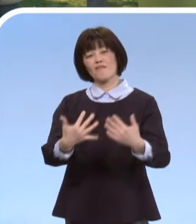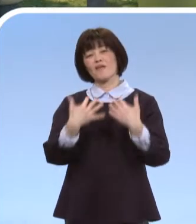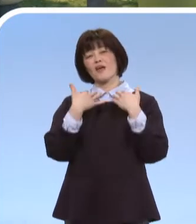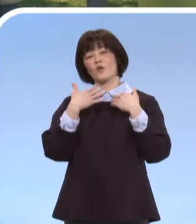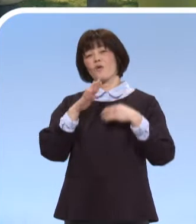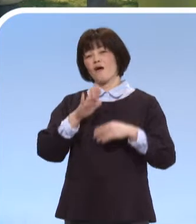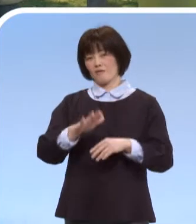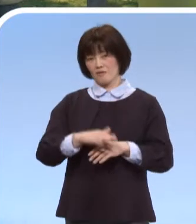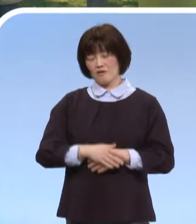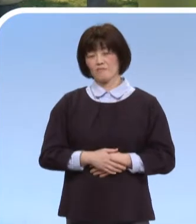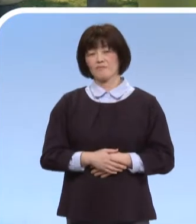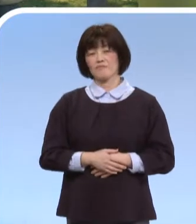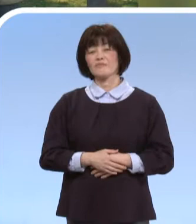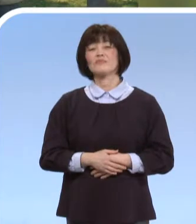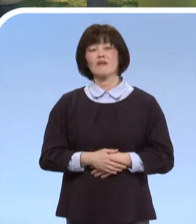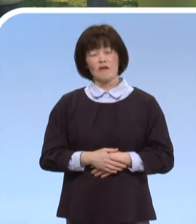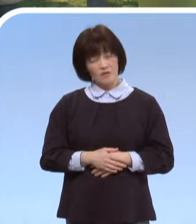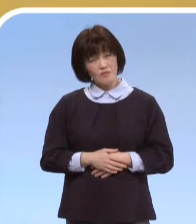で